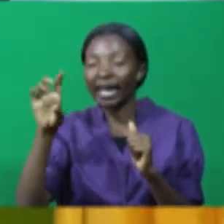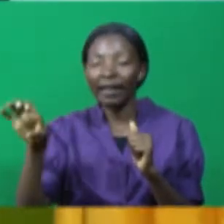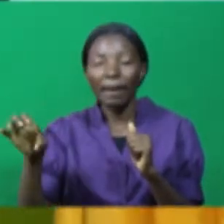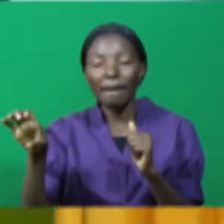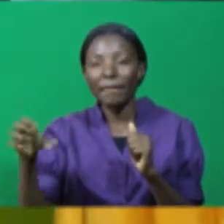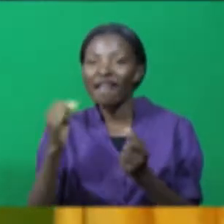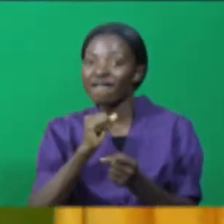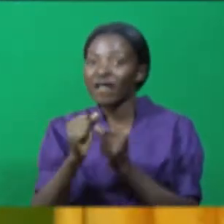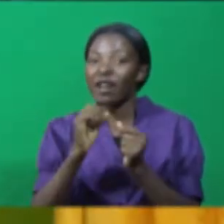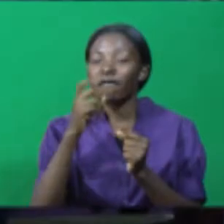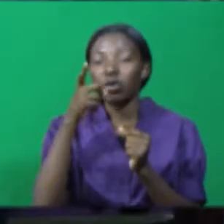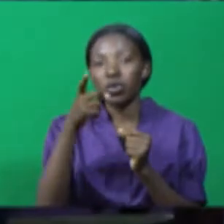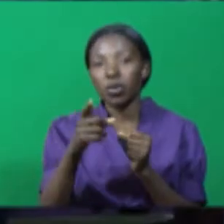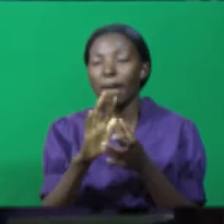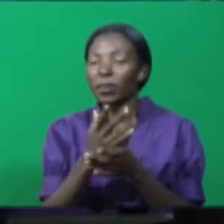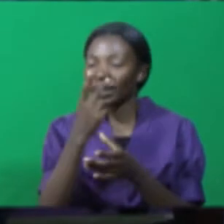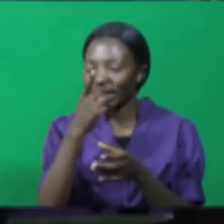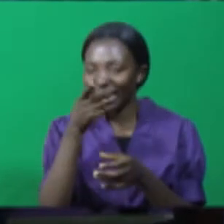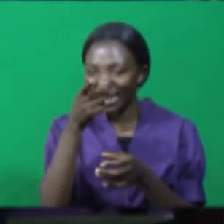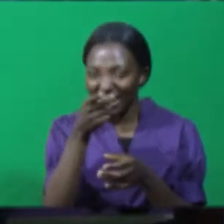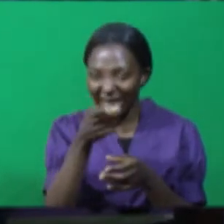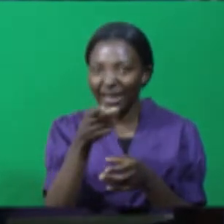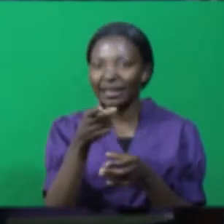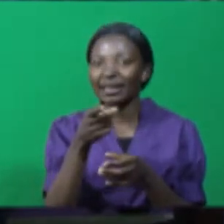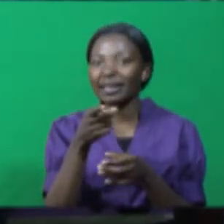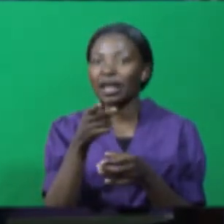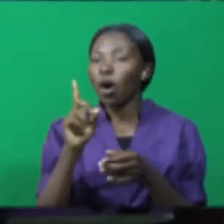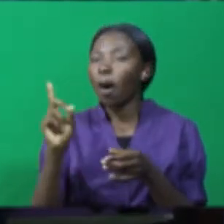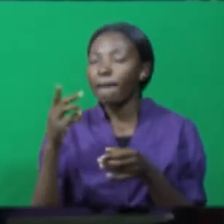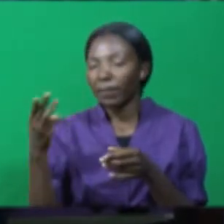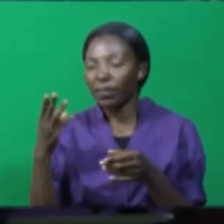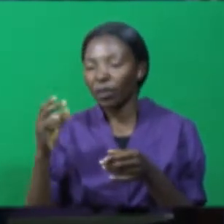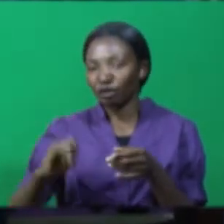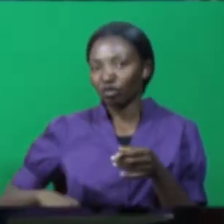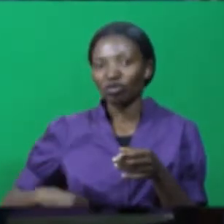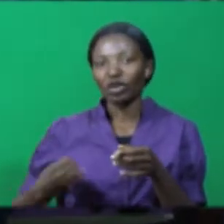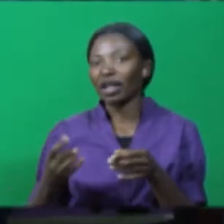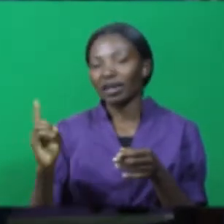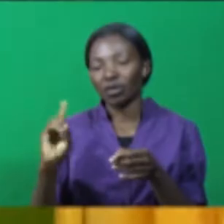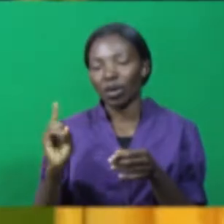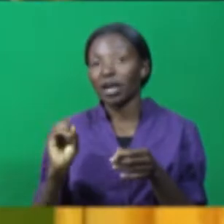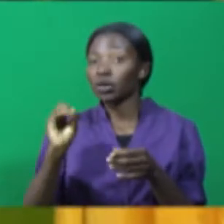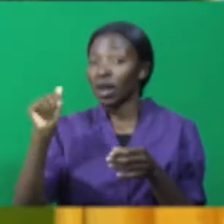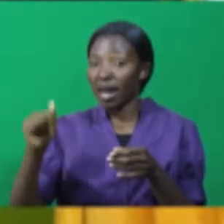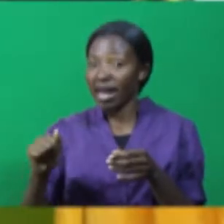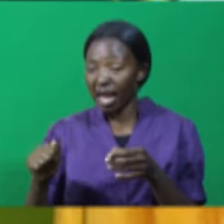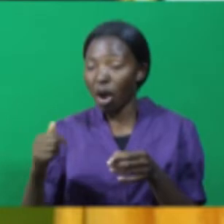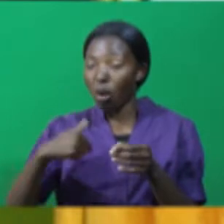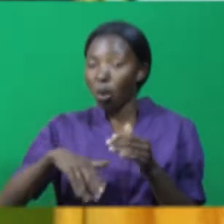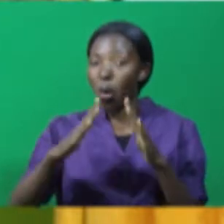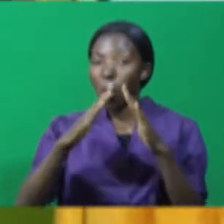ngaakurwire. Ende vakazviona kuti itrepi. Vakazviona. Ende vakumba kunonzi